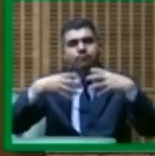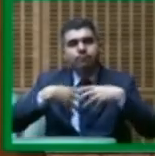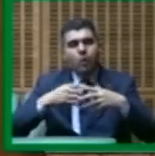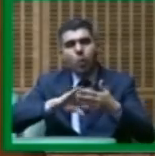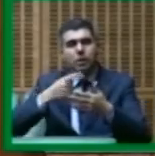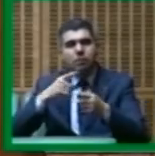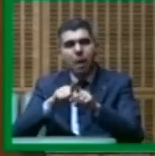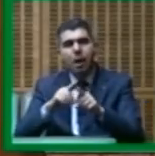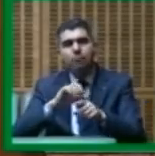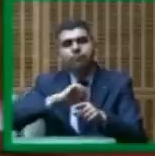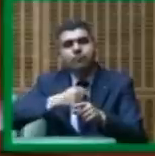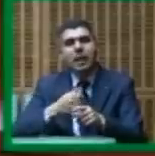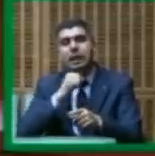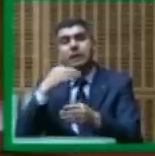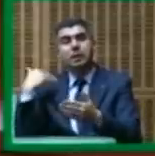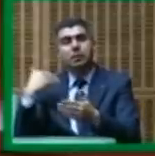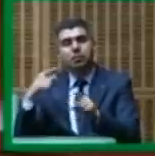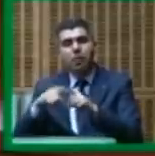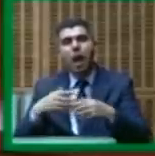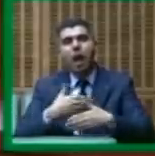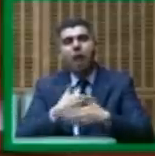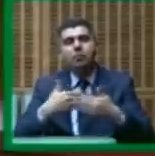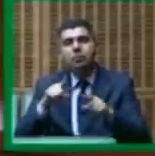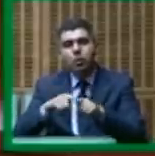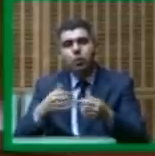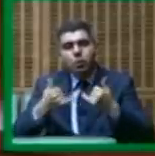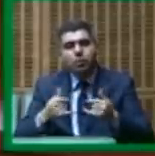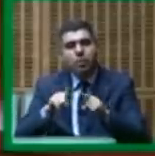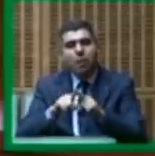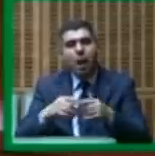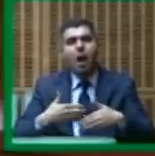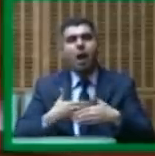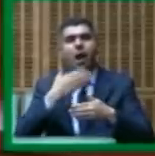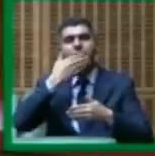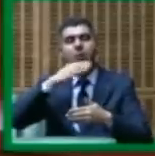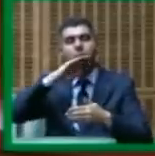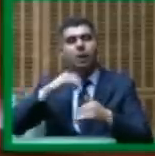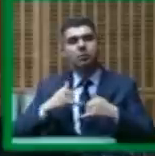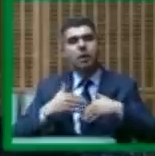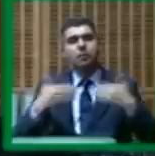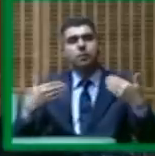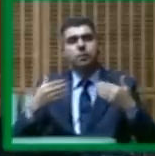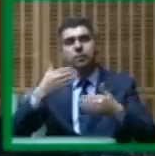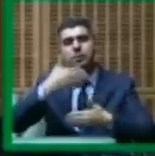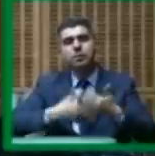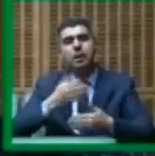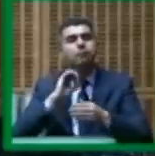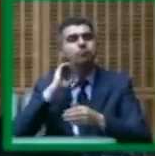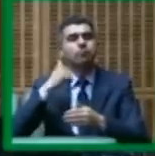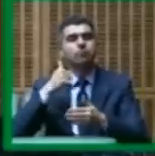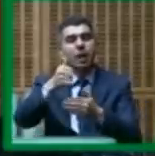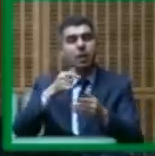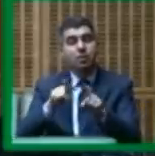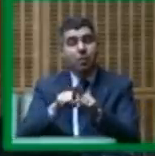هو ملي تمشي تعطي واحد العرق ديالك لواحد الجهة ما عرفتيش داك الشيء اللي كيدوز من تما